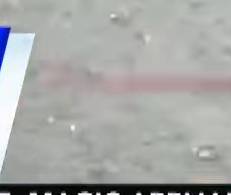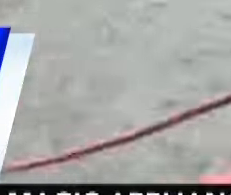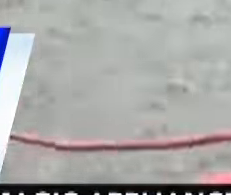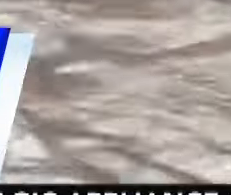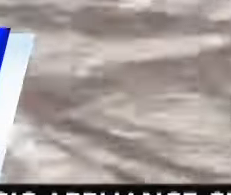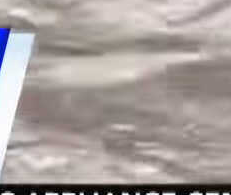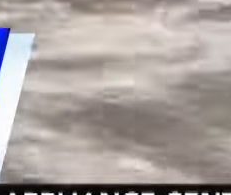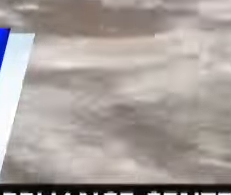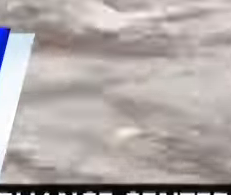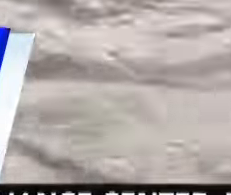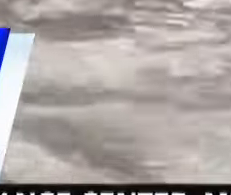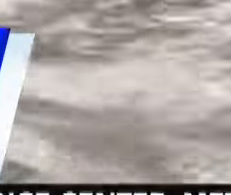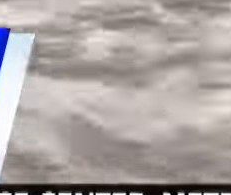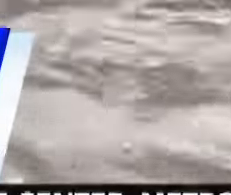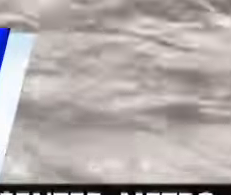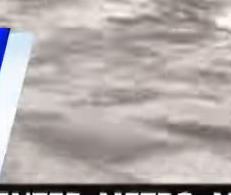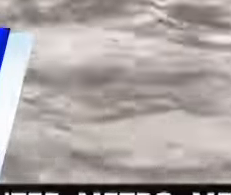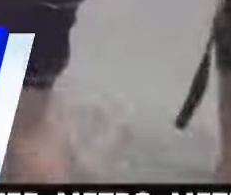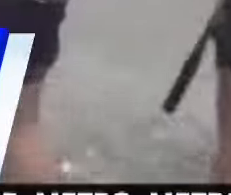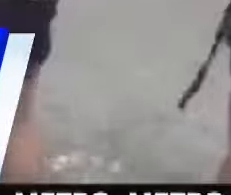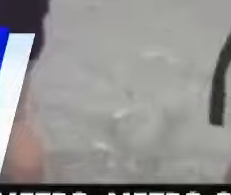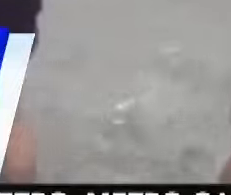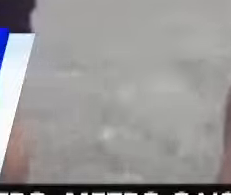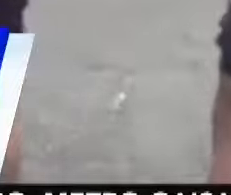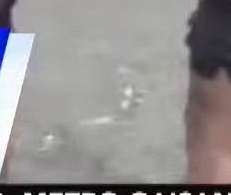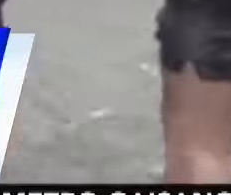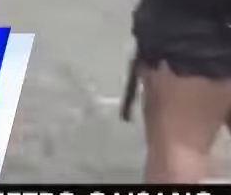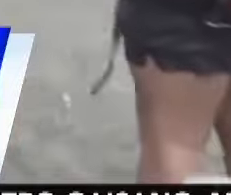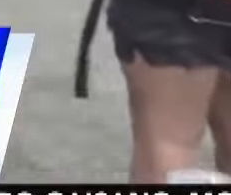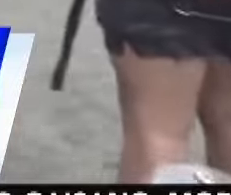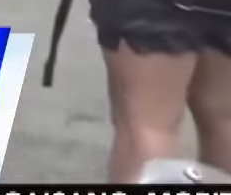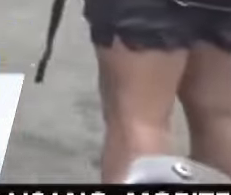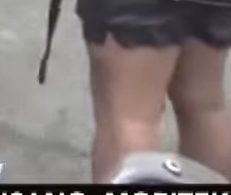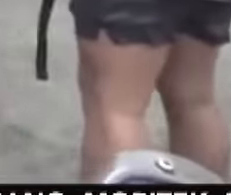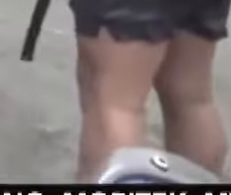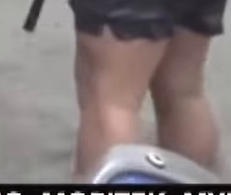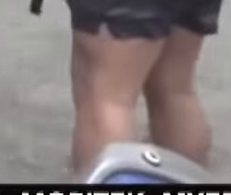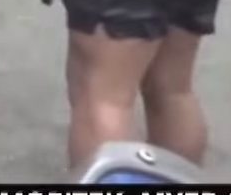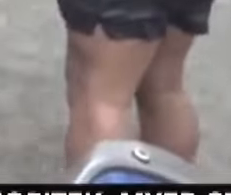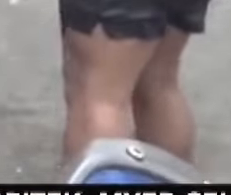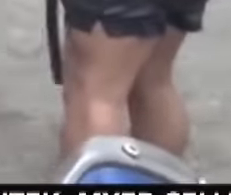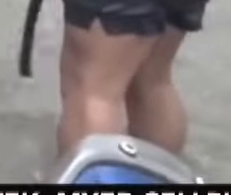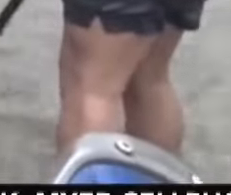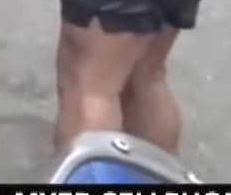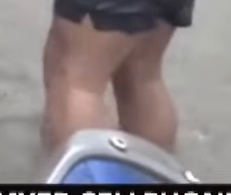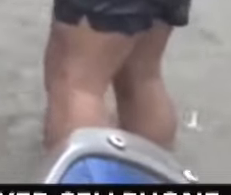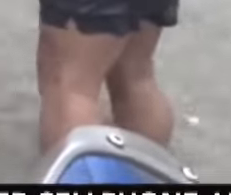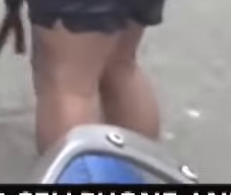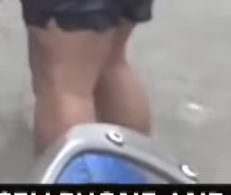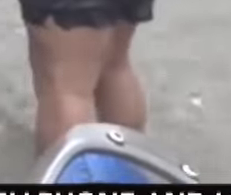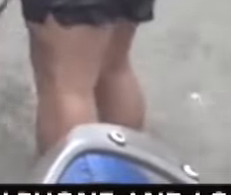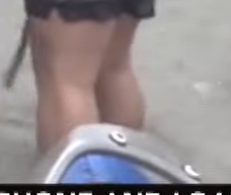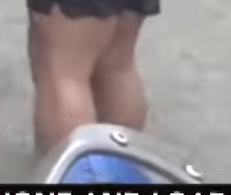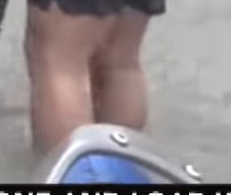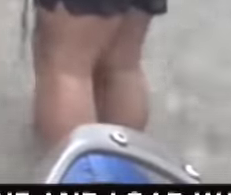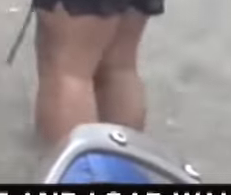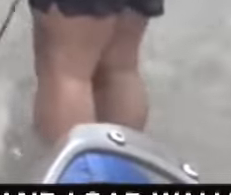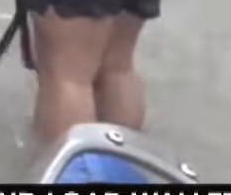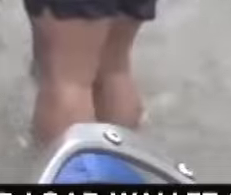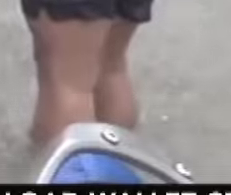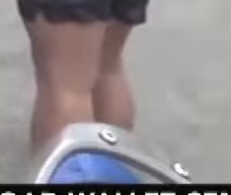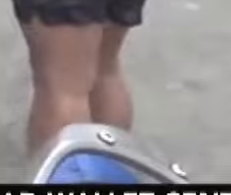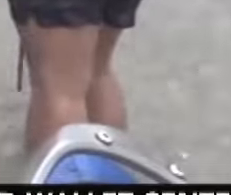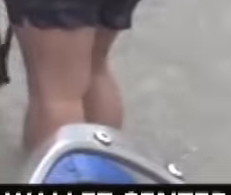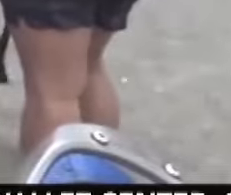gitna ng patuloy na pagtaas ng tubig. Ito po yung isa sa sitwasyong ating dinatnan dito po